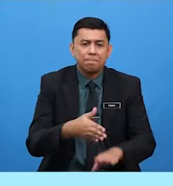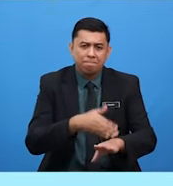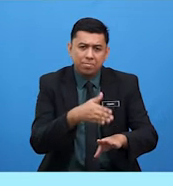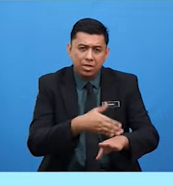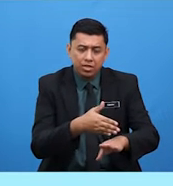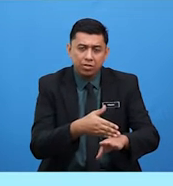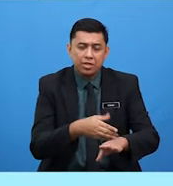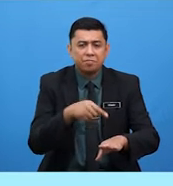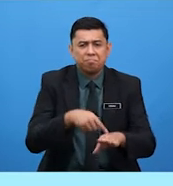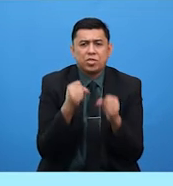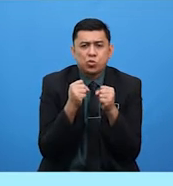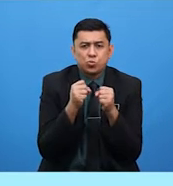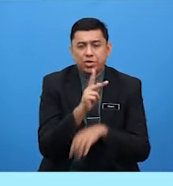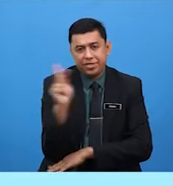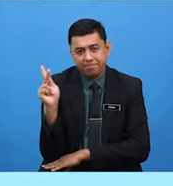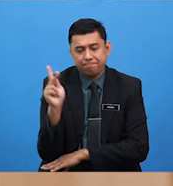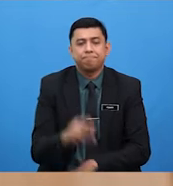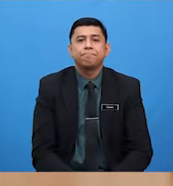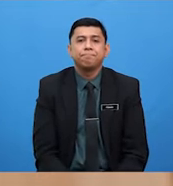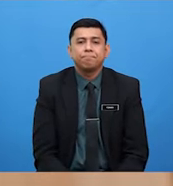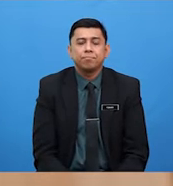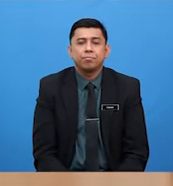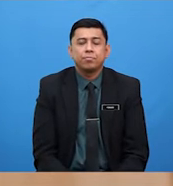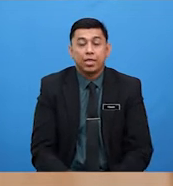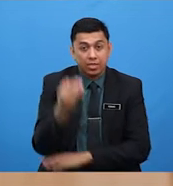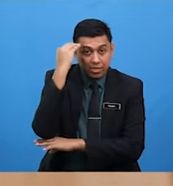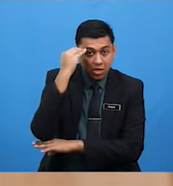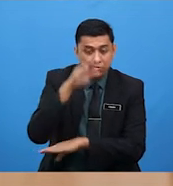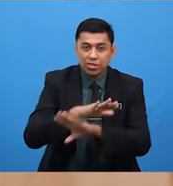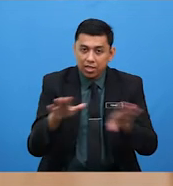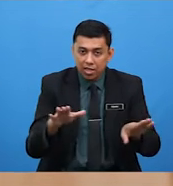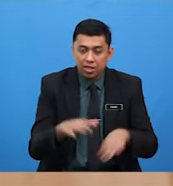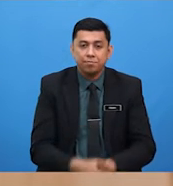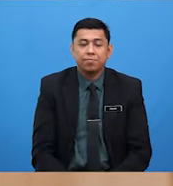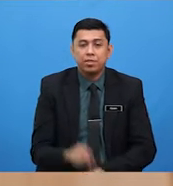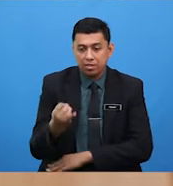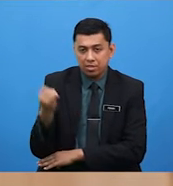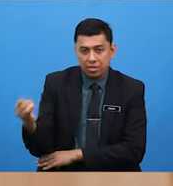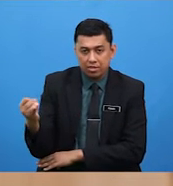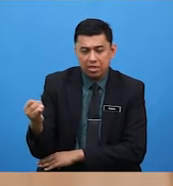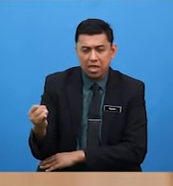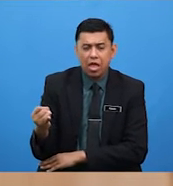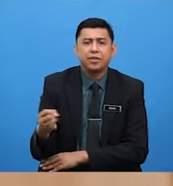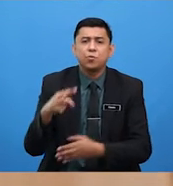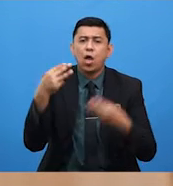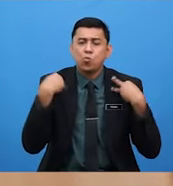apabila disejukkan. Tahu tak murid-murid jirim wujud dalam apa keadaan?